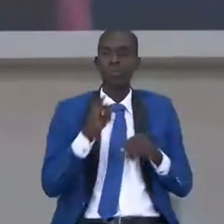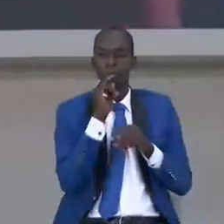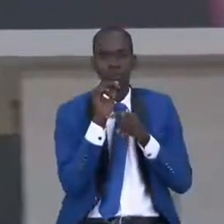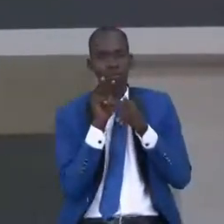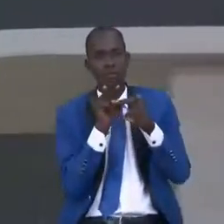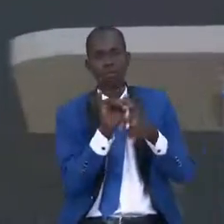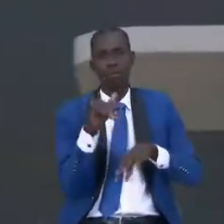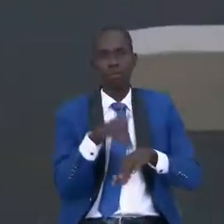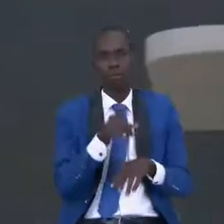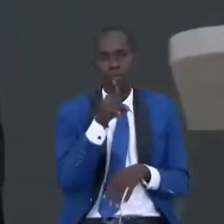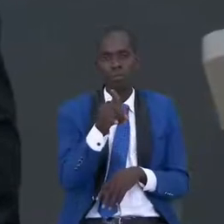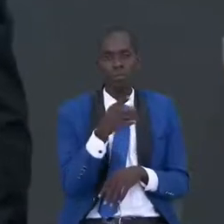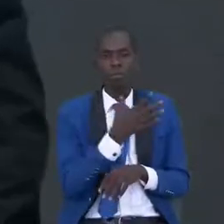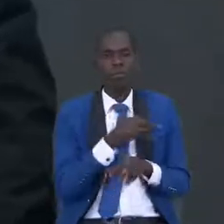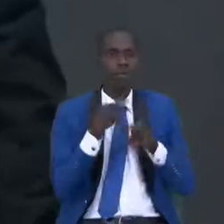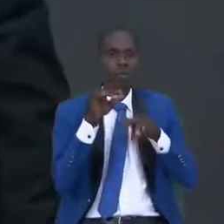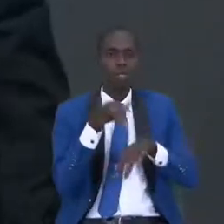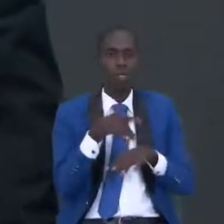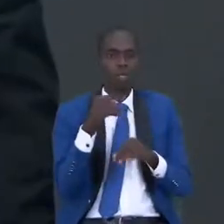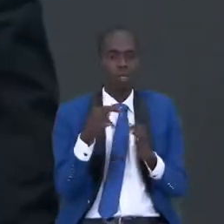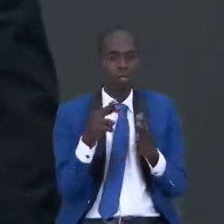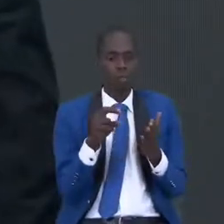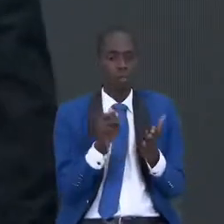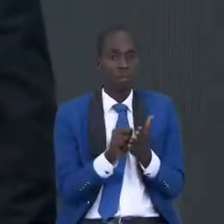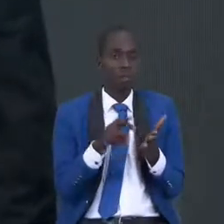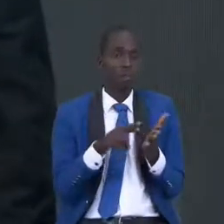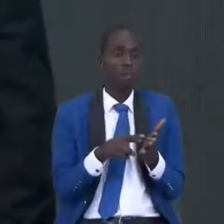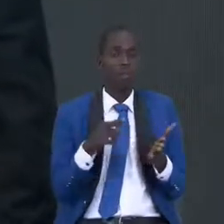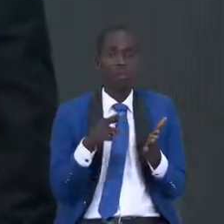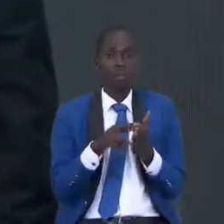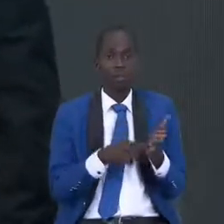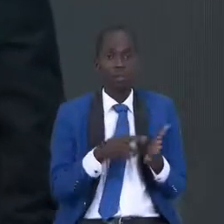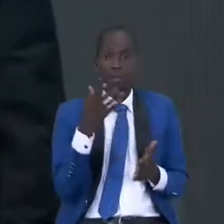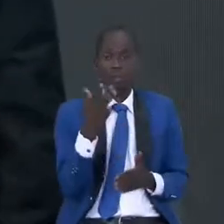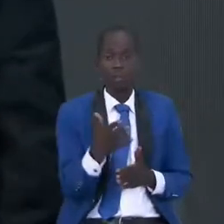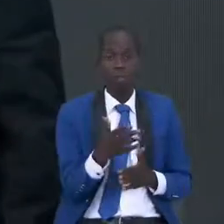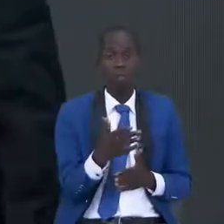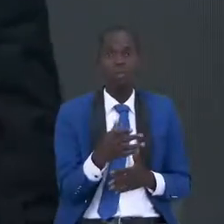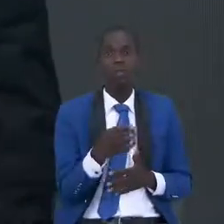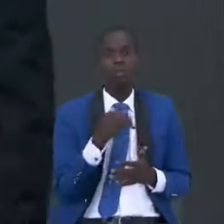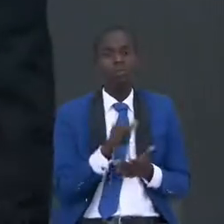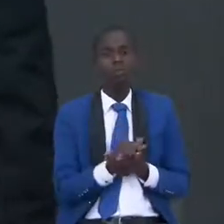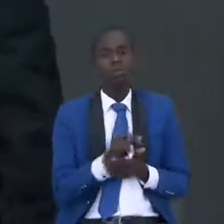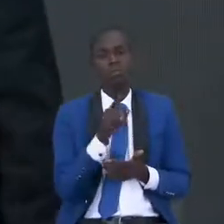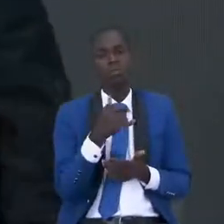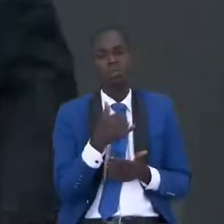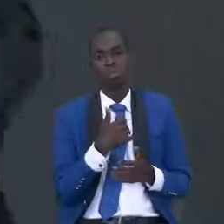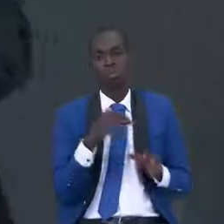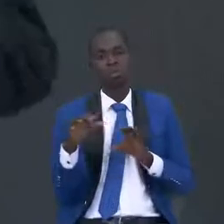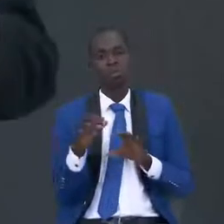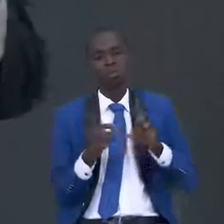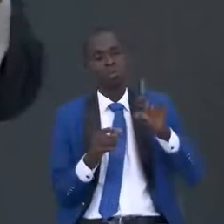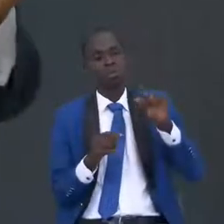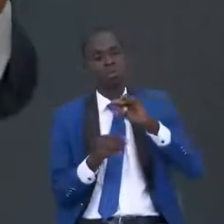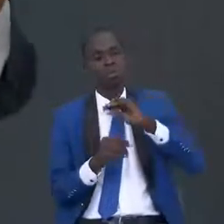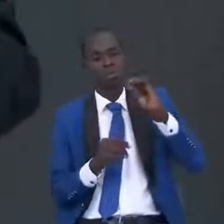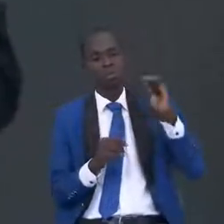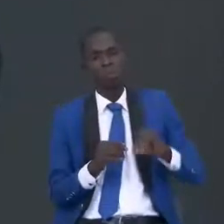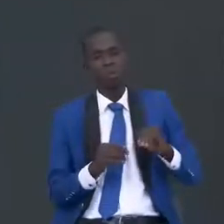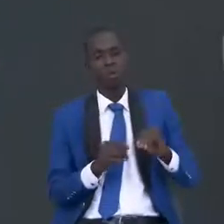regarde et il regarde le livre là-bas. Il a fait 20% de ce pourquoi je l'ai créé. Il